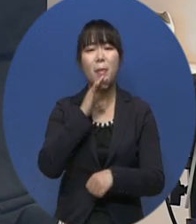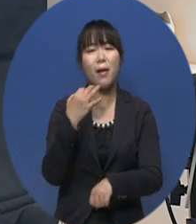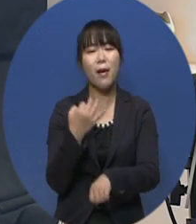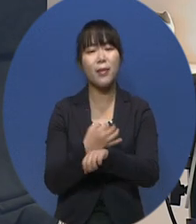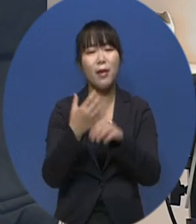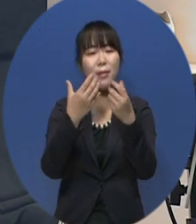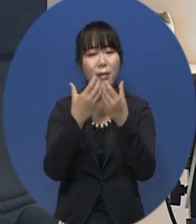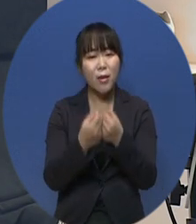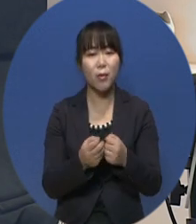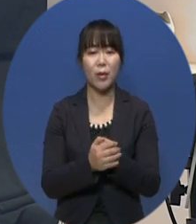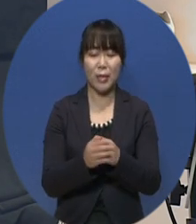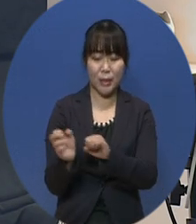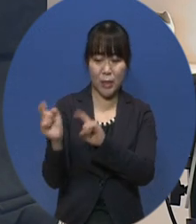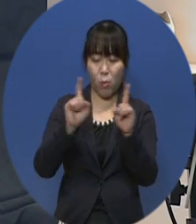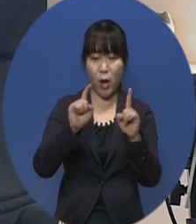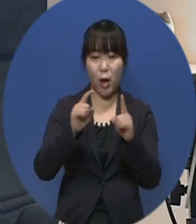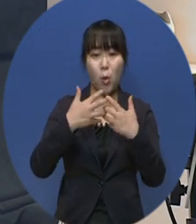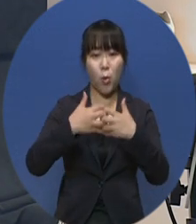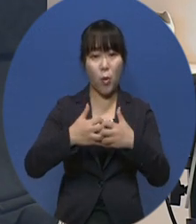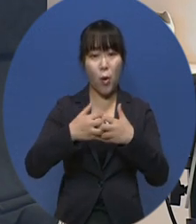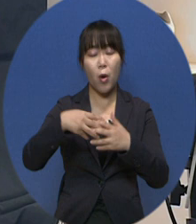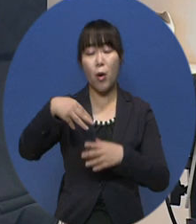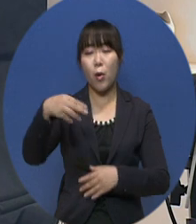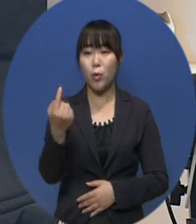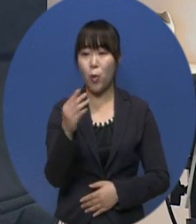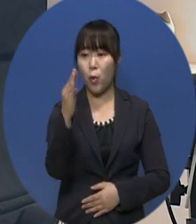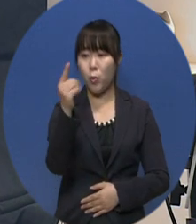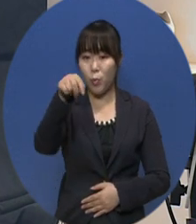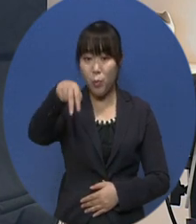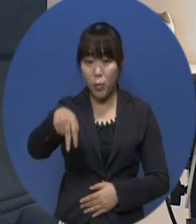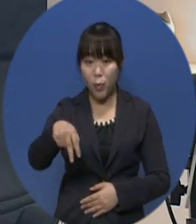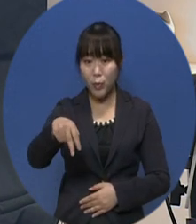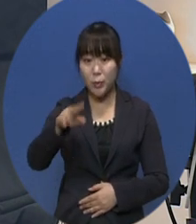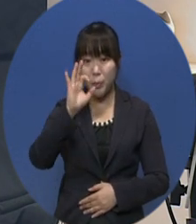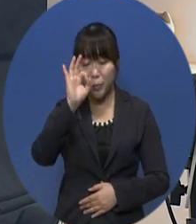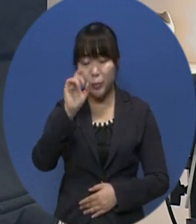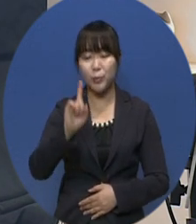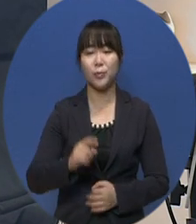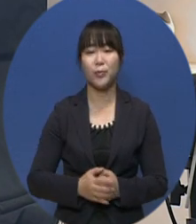예로 네. 재활 로봇을 예를 들면 재활 로봇, 네. 재활 로봇이